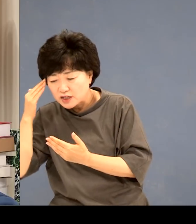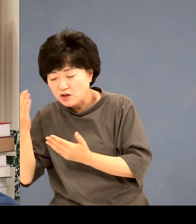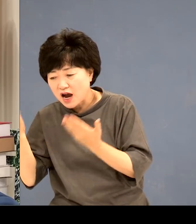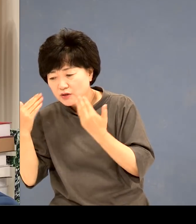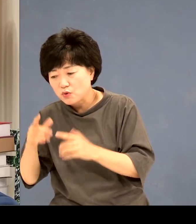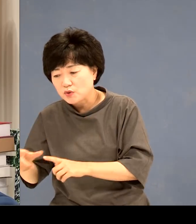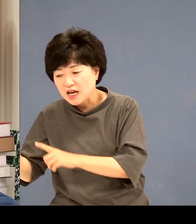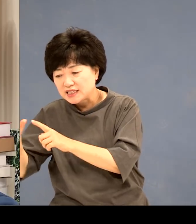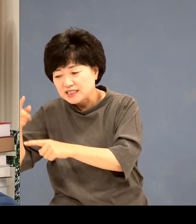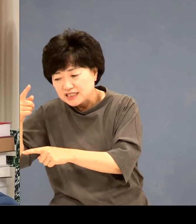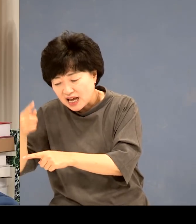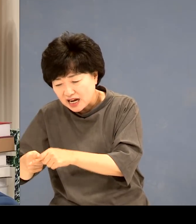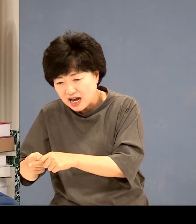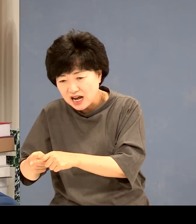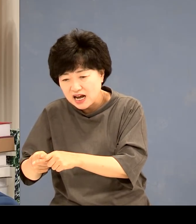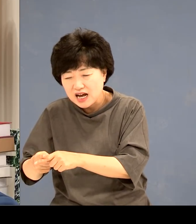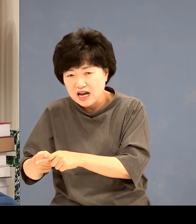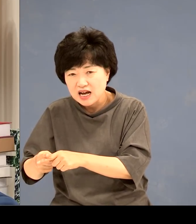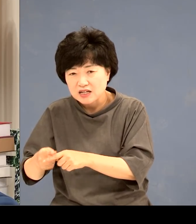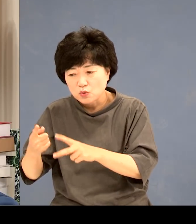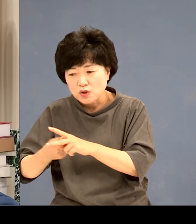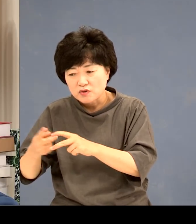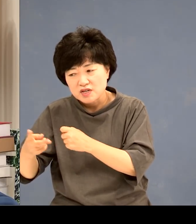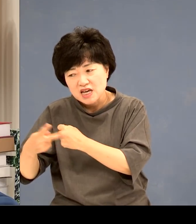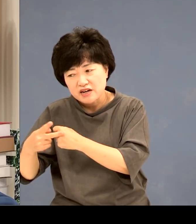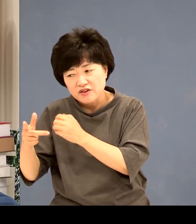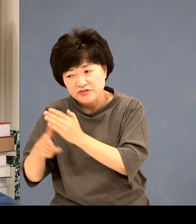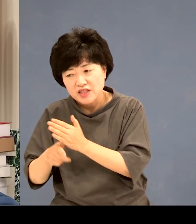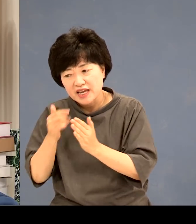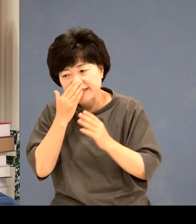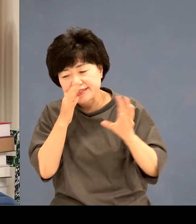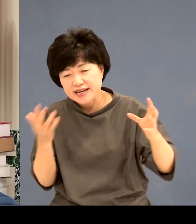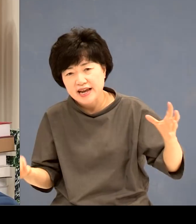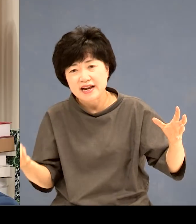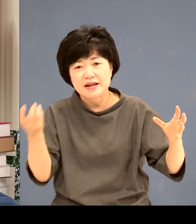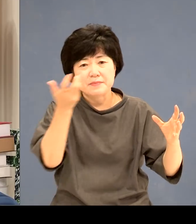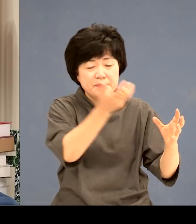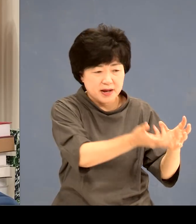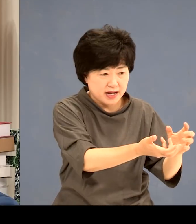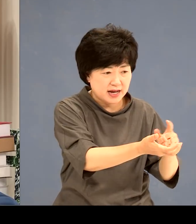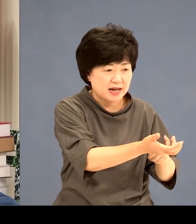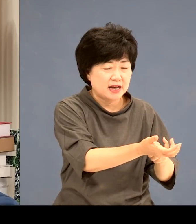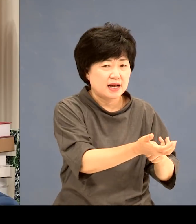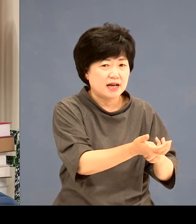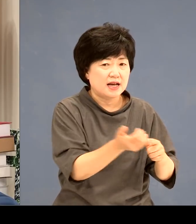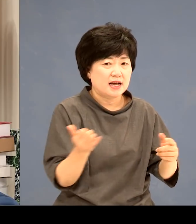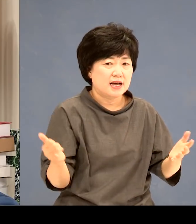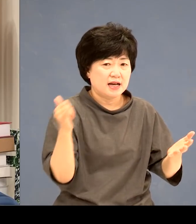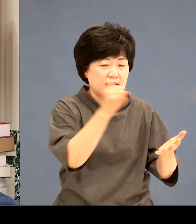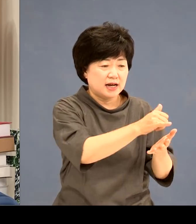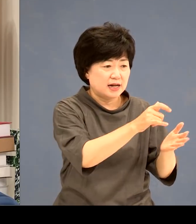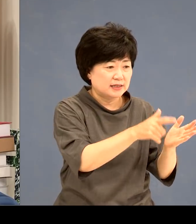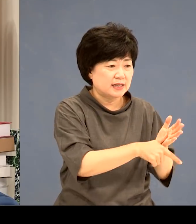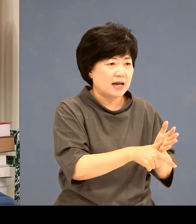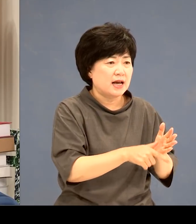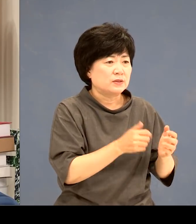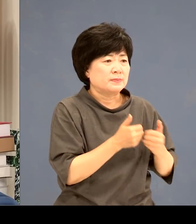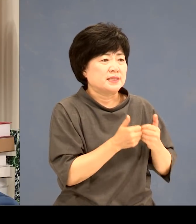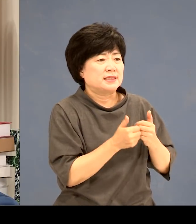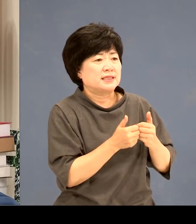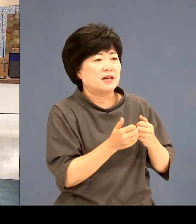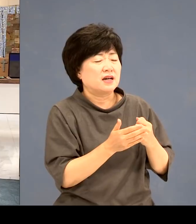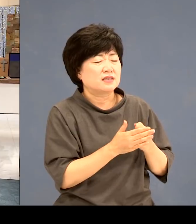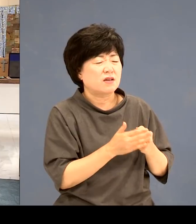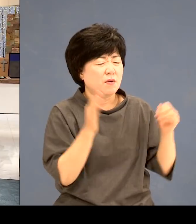네. 이스라엘에. 그래서 좀 학교 생활 하는데 좀 어려움들이 좀 있었어요. 그렇겠죠. 이제 그렇게 하다가 좀 아이가 이렇게 밤에 잘 때마다